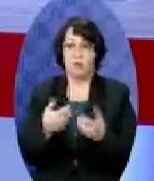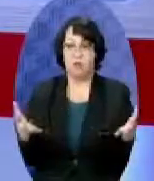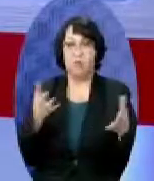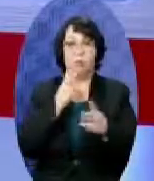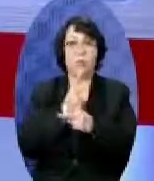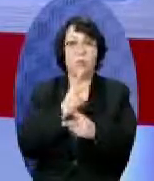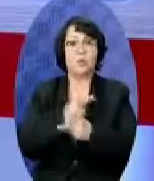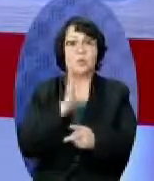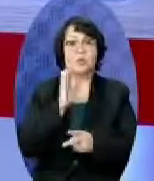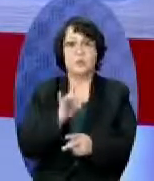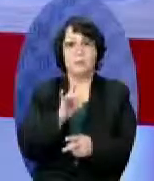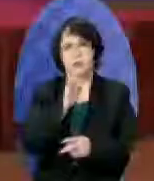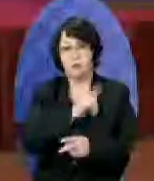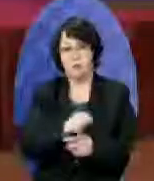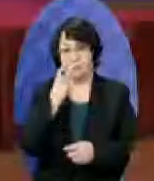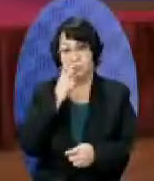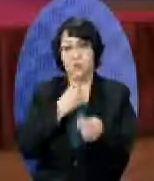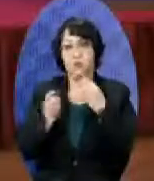юм а.